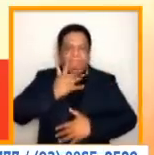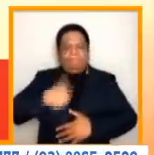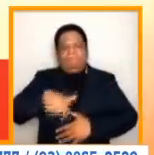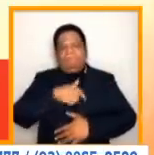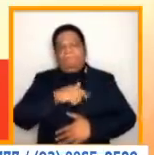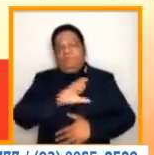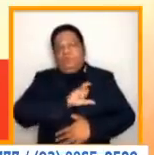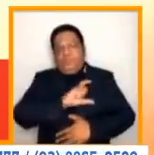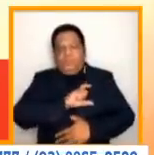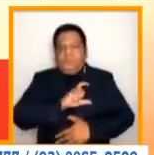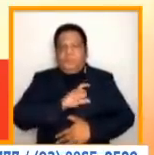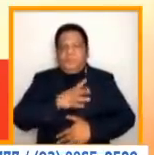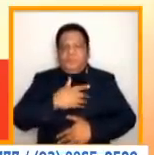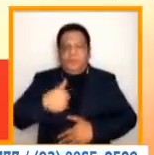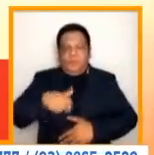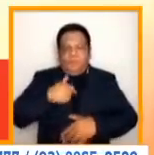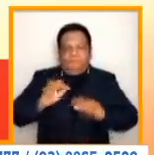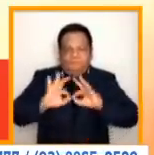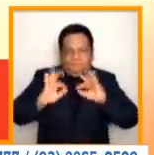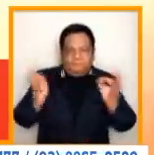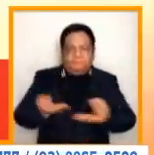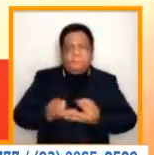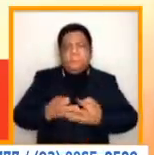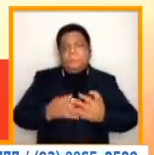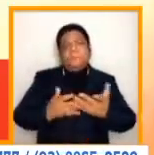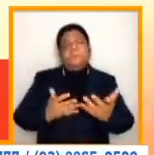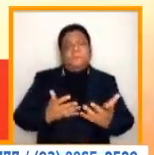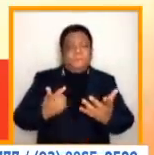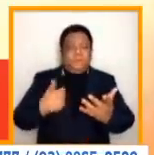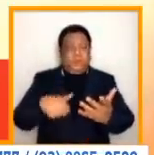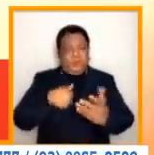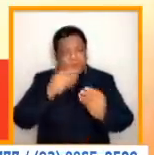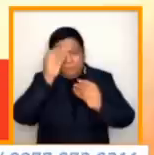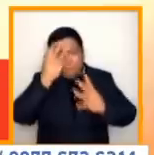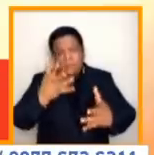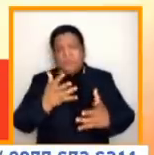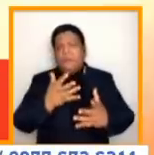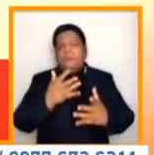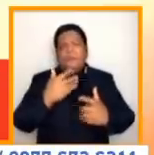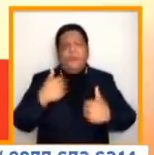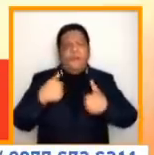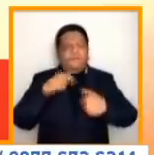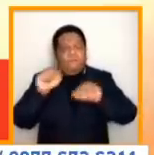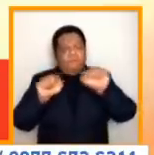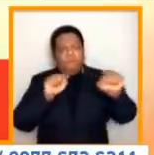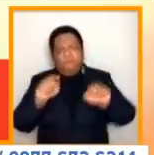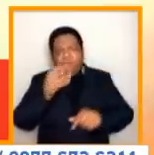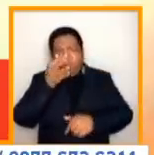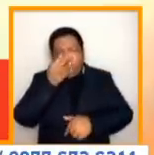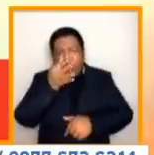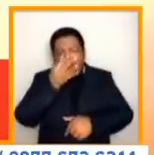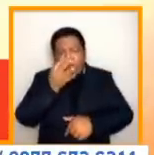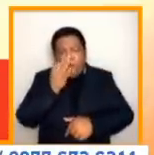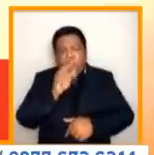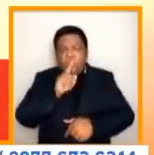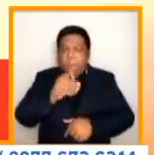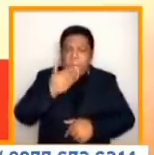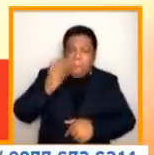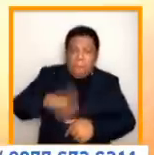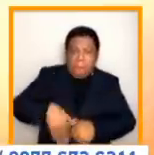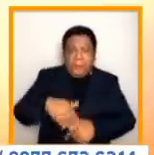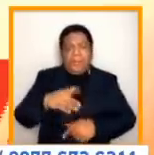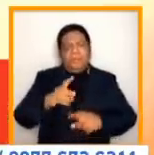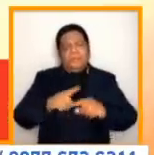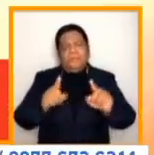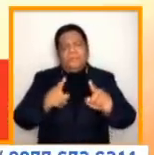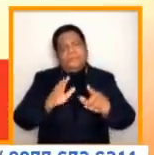pamilya. Bagamat sinasabi nga natin na kukunti lang or there are only few rotten bad eggs at alam mo, Igan,